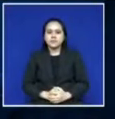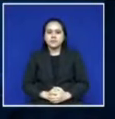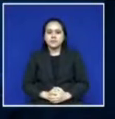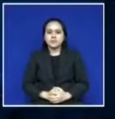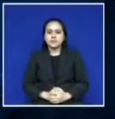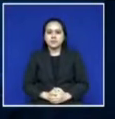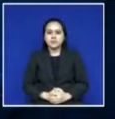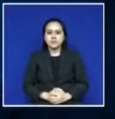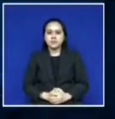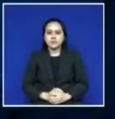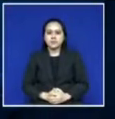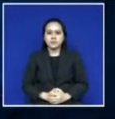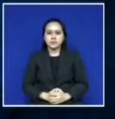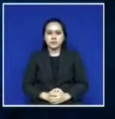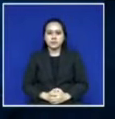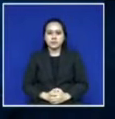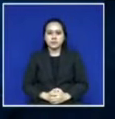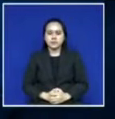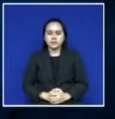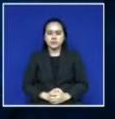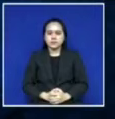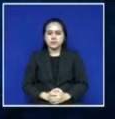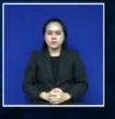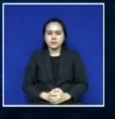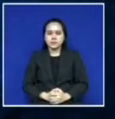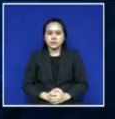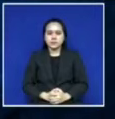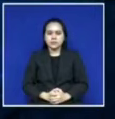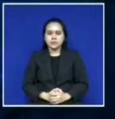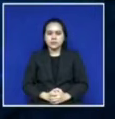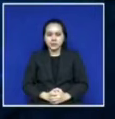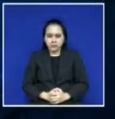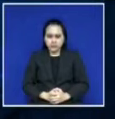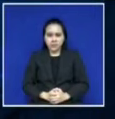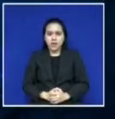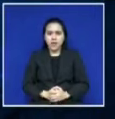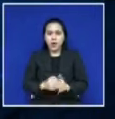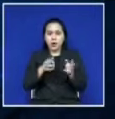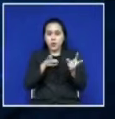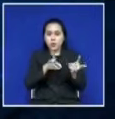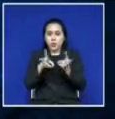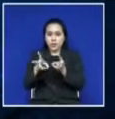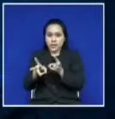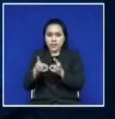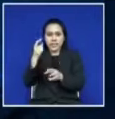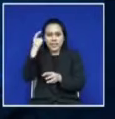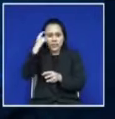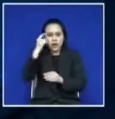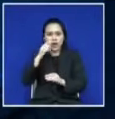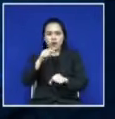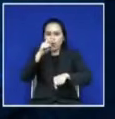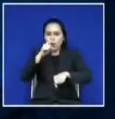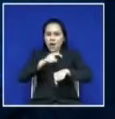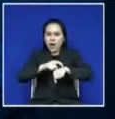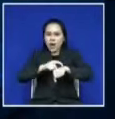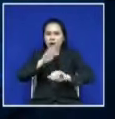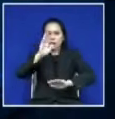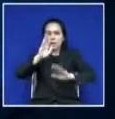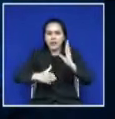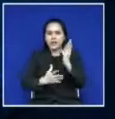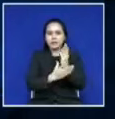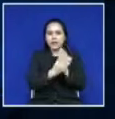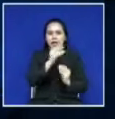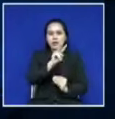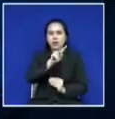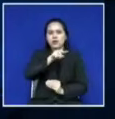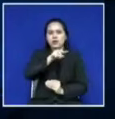งานลักษณะนี้นะครับก็จะใช้เวลาประมาณ2-4 อาทิตย์สัปดาห์จากนี้ไปนะครับถ้